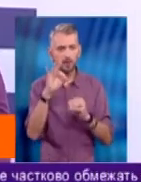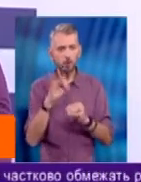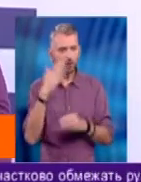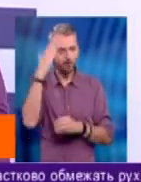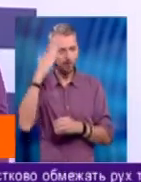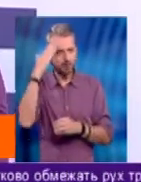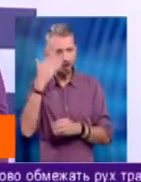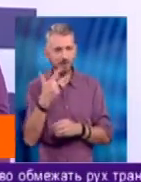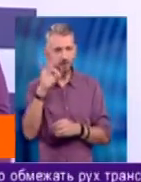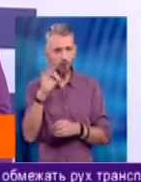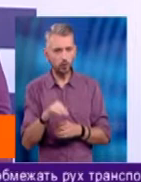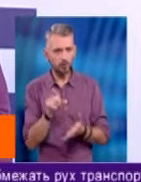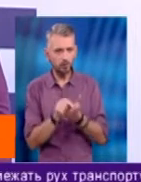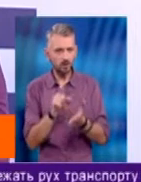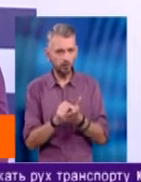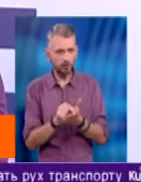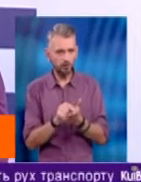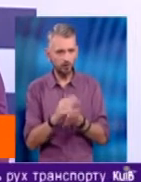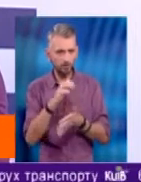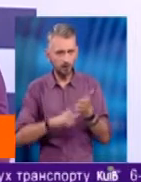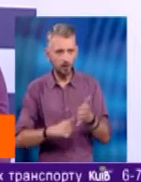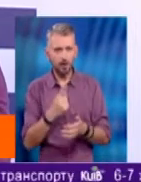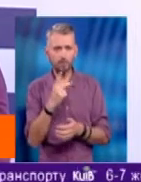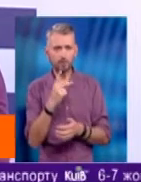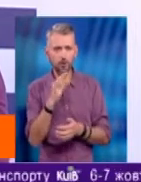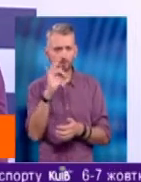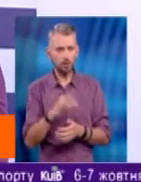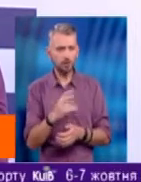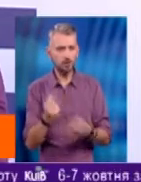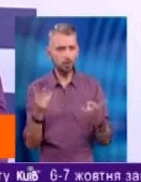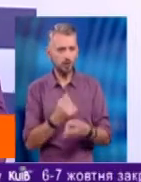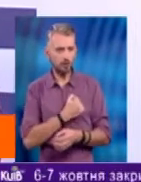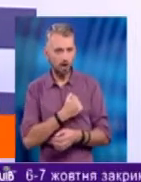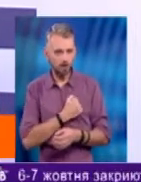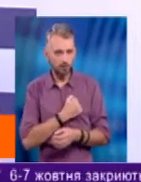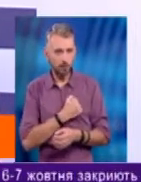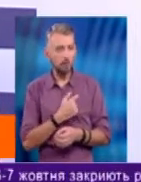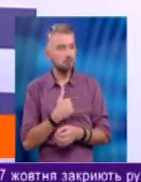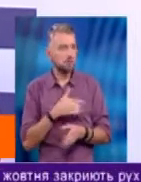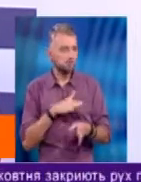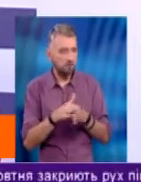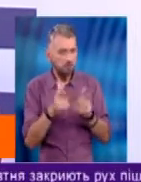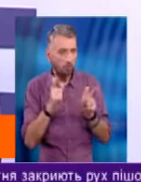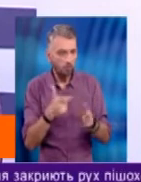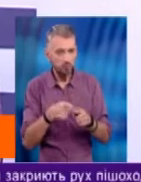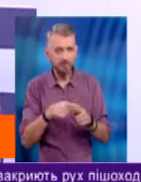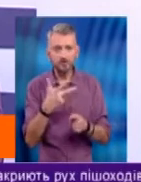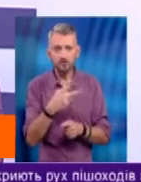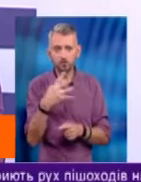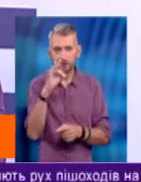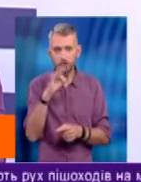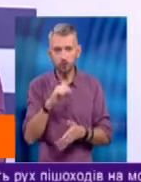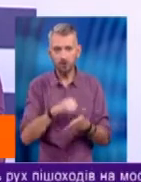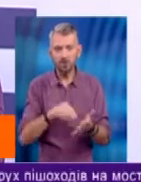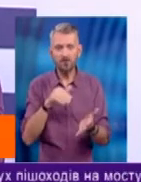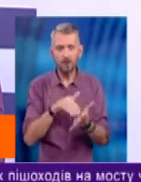мита, 3% пенсійного фонду, 1,5% на потреби армії, ми з цим повністю погоджуємося. Тобто це 34% від